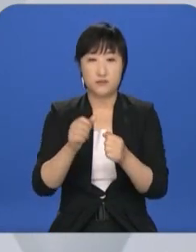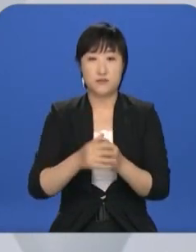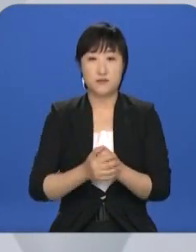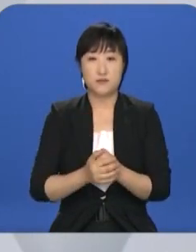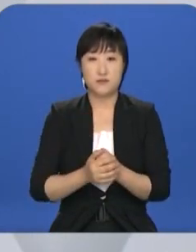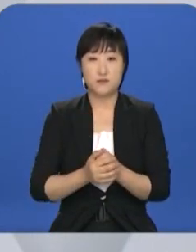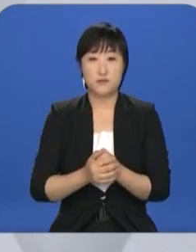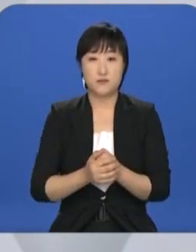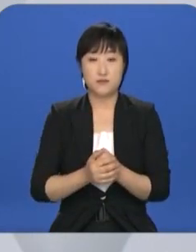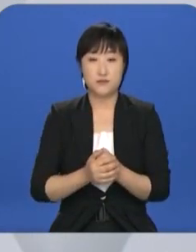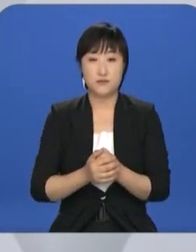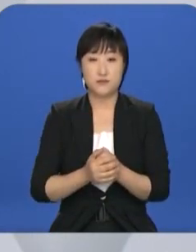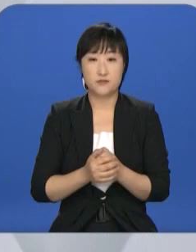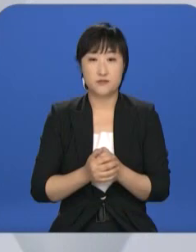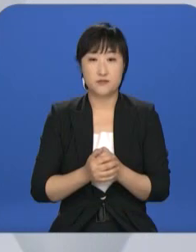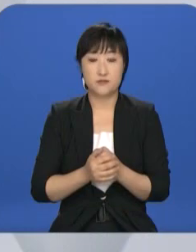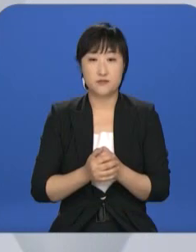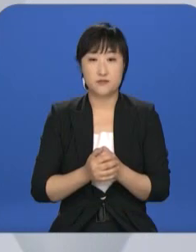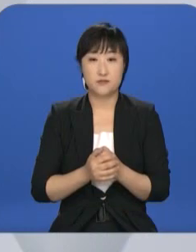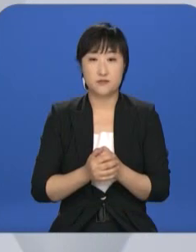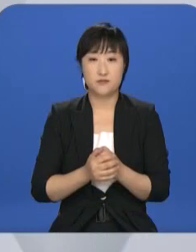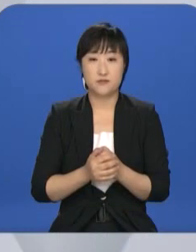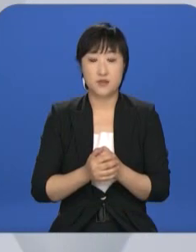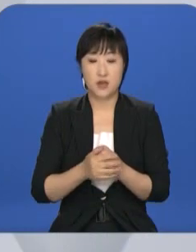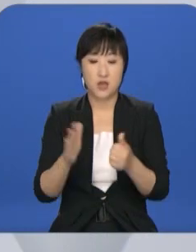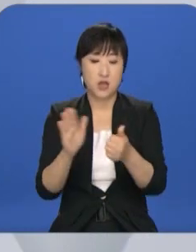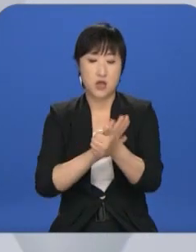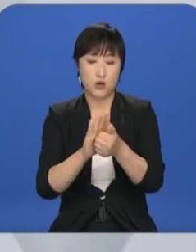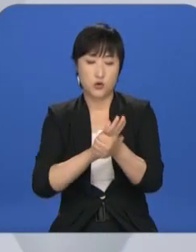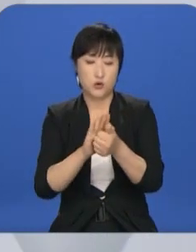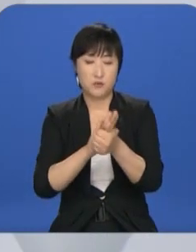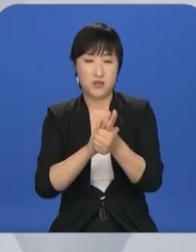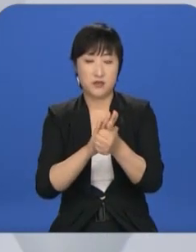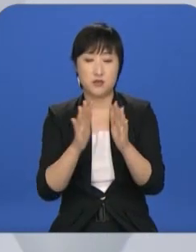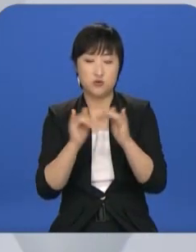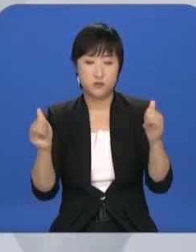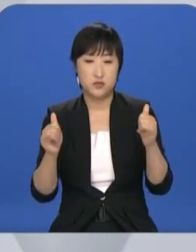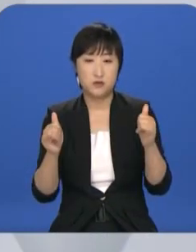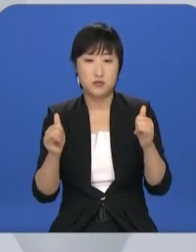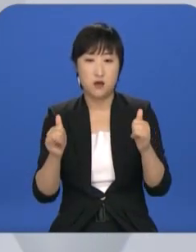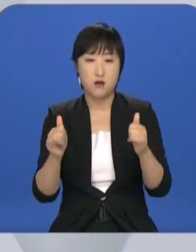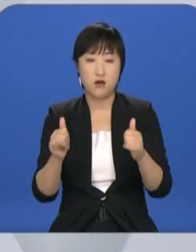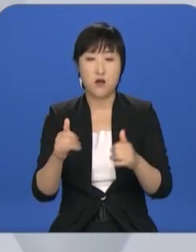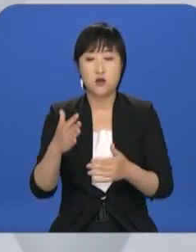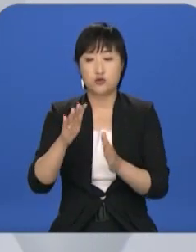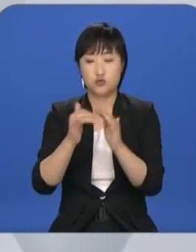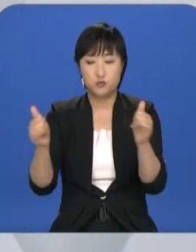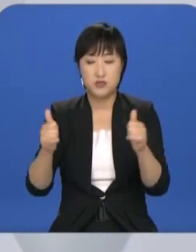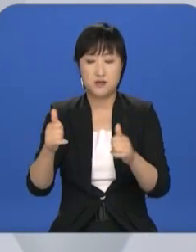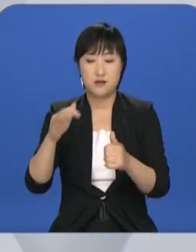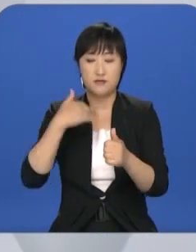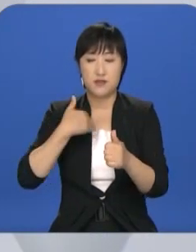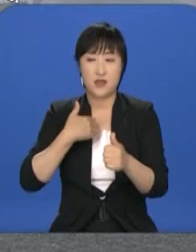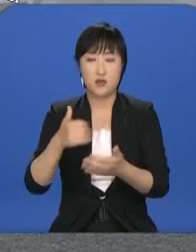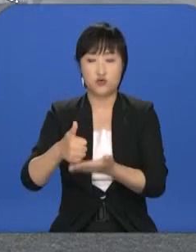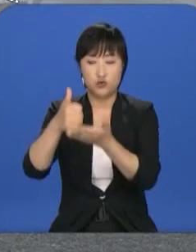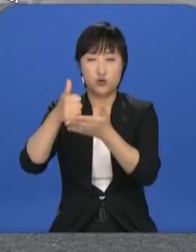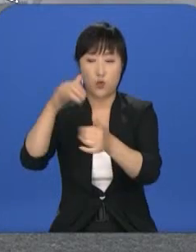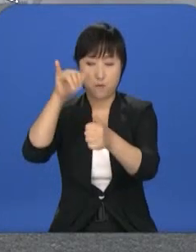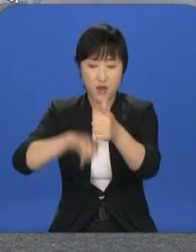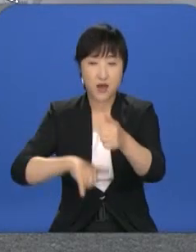다섯째는 위민 행정 혁신으로 군민을 내 가족처럼 모시는 공직자상을